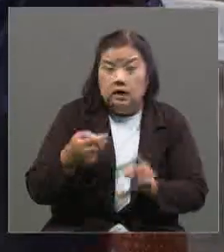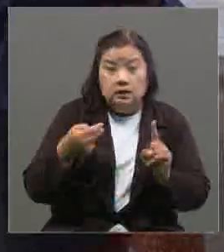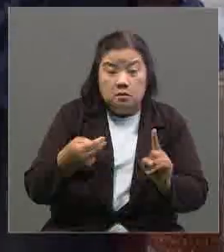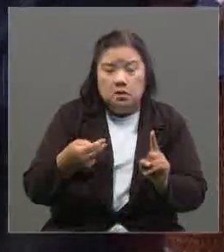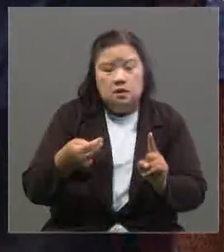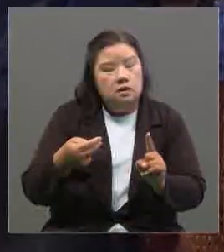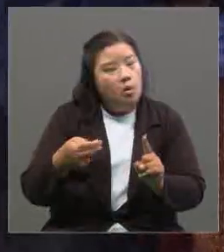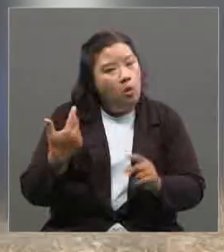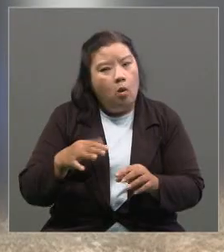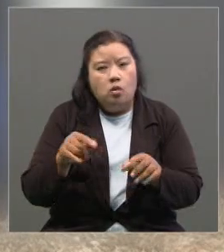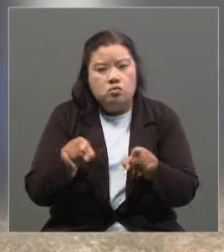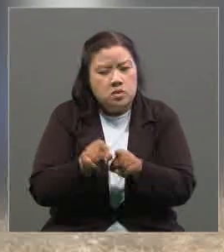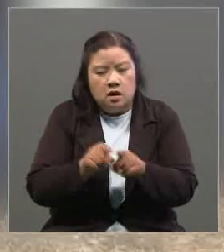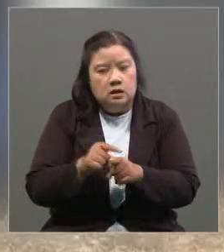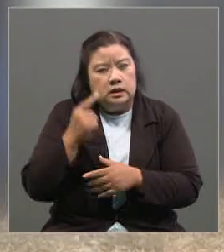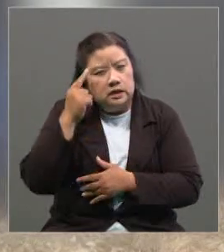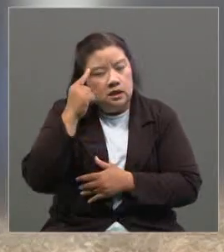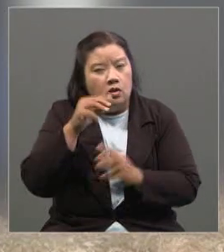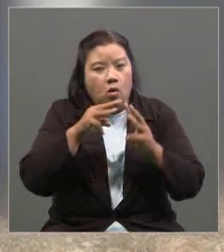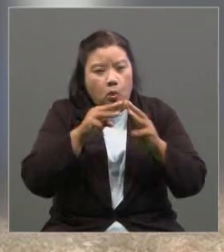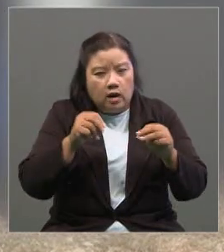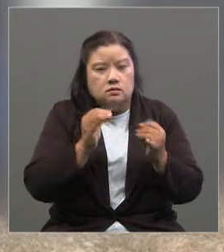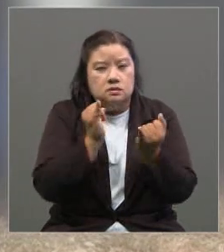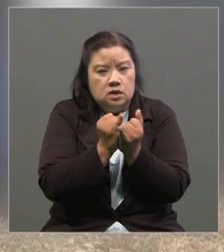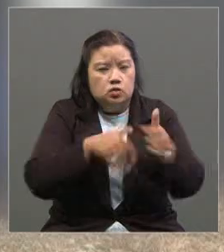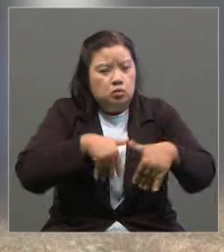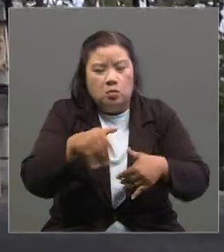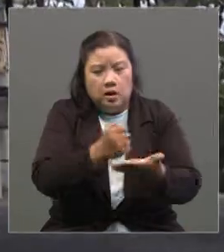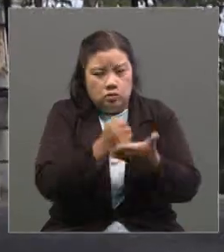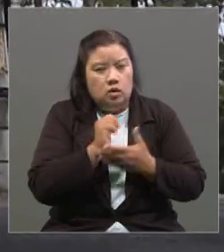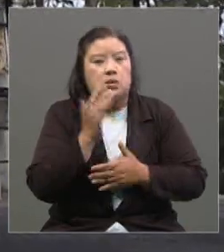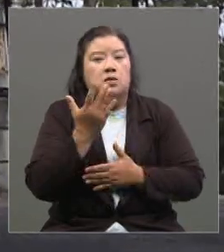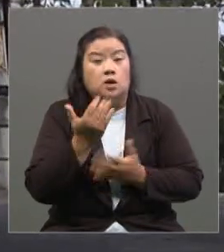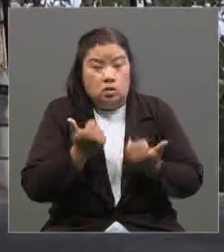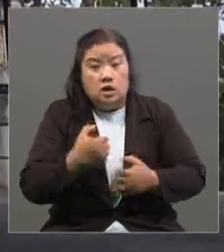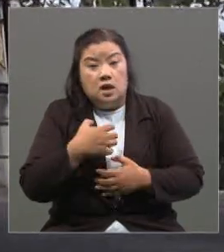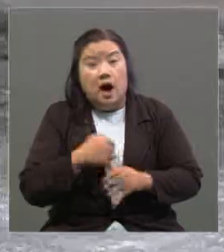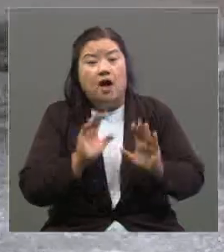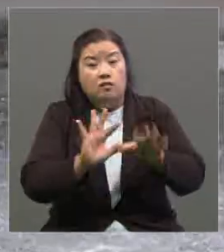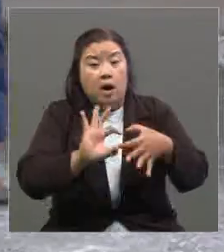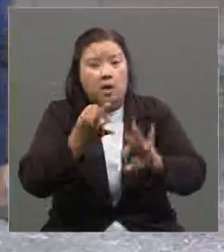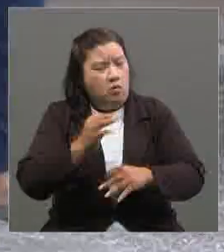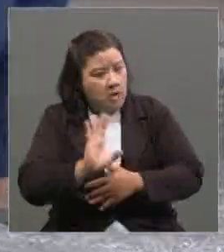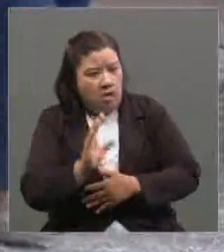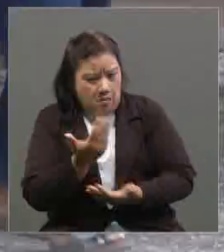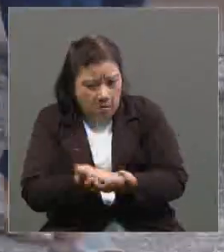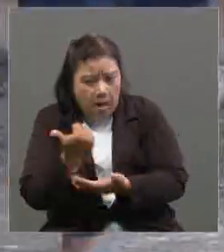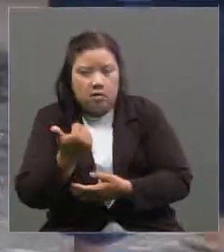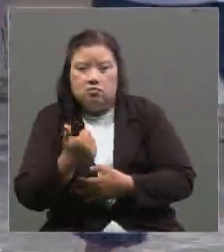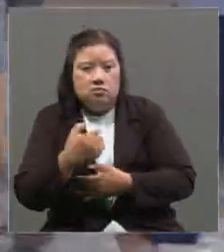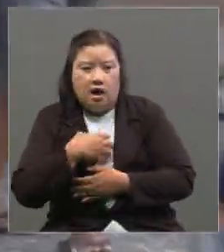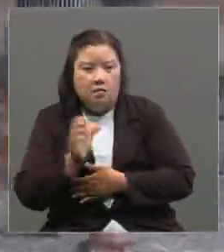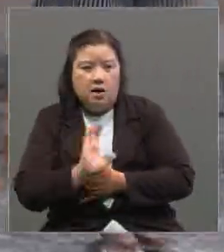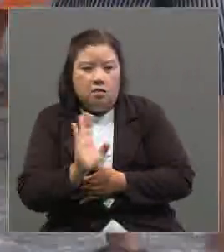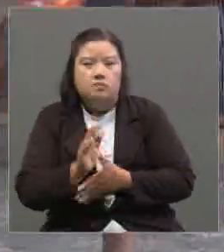ทำเหมือนกับว่ามันไม่ใช่ของชาวบ้านหลังจากนี้เนี่ยใครจะกล้าเอาศพมาไว้ที่วัดนี้อีกเพราะว่าค่าใช้จ่ายมันแพงเกินไป